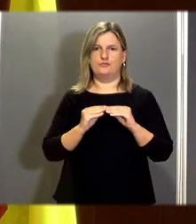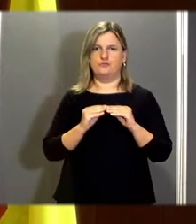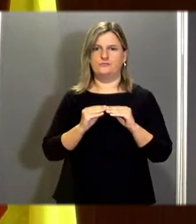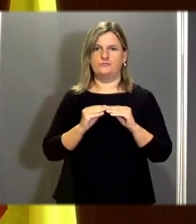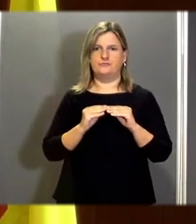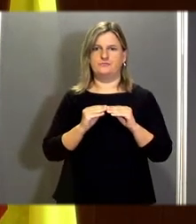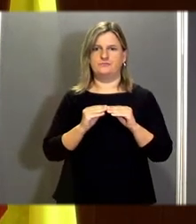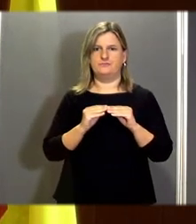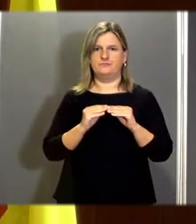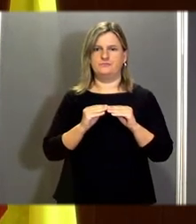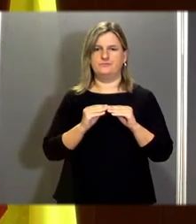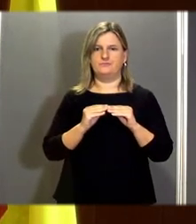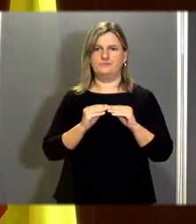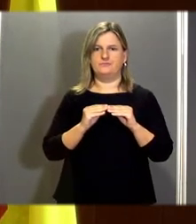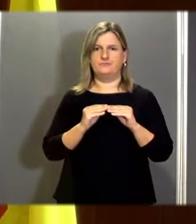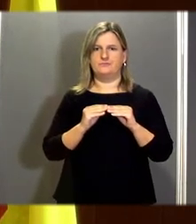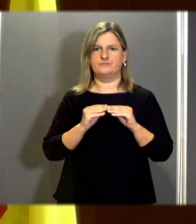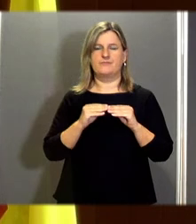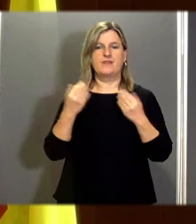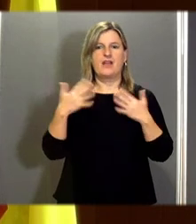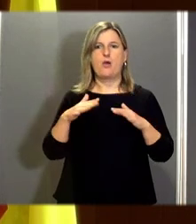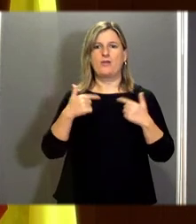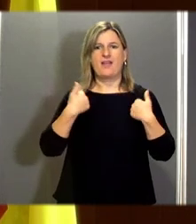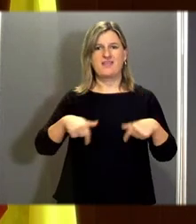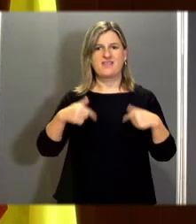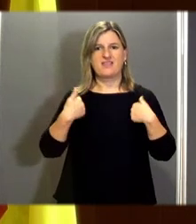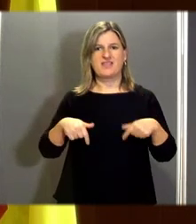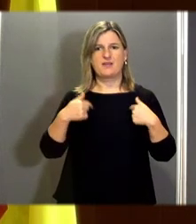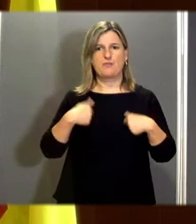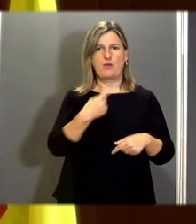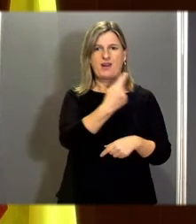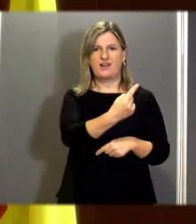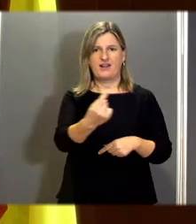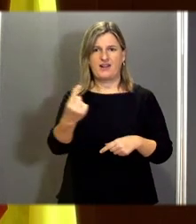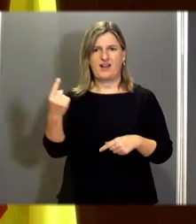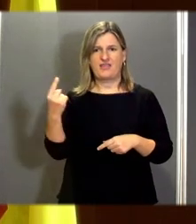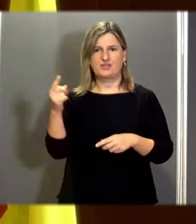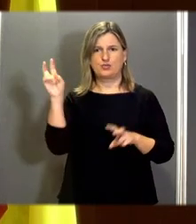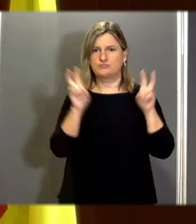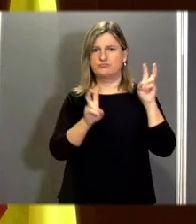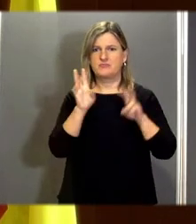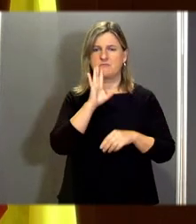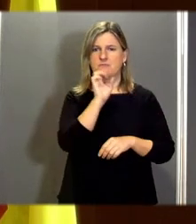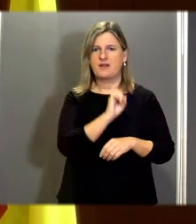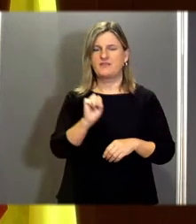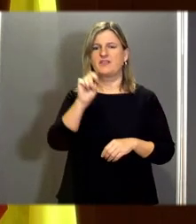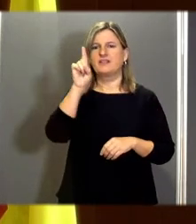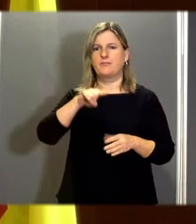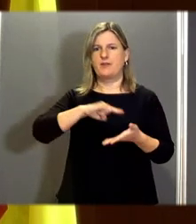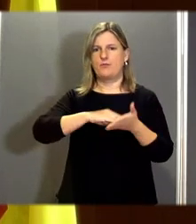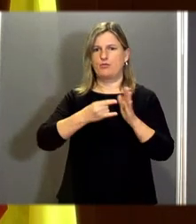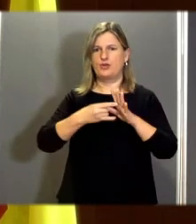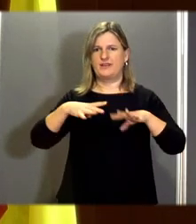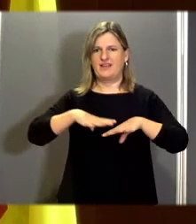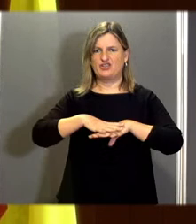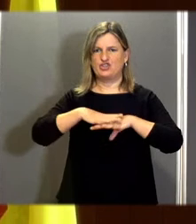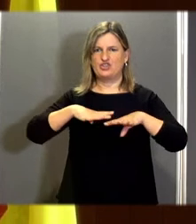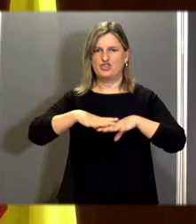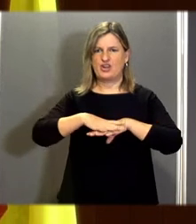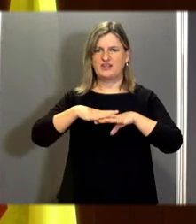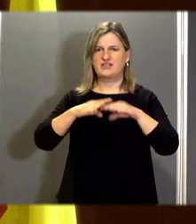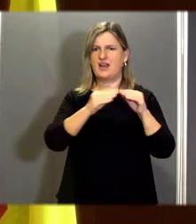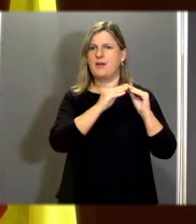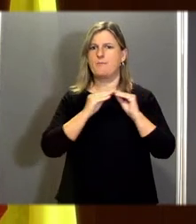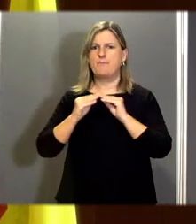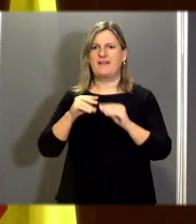de totes les persones particulars, com dic, individuals, que heu estat magnífiques, també hi ha aquest projecte de xarxa, aquest projecte de